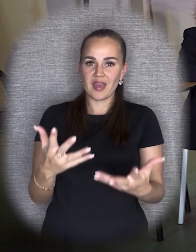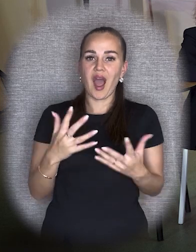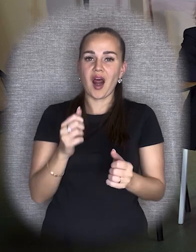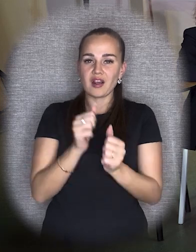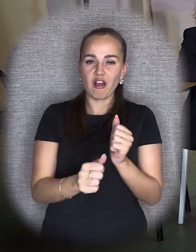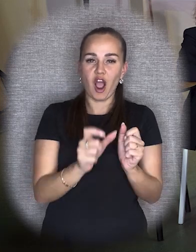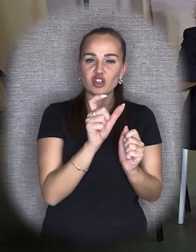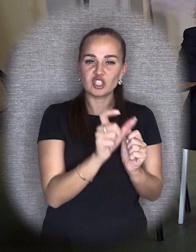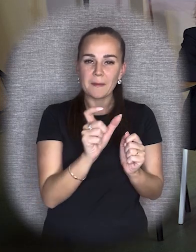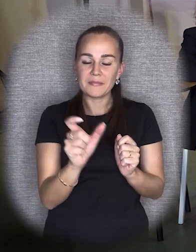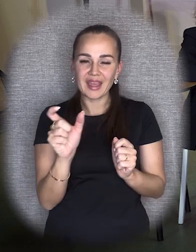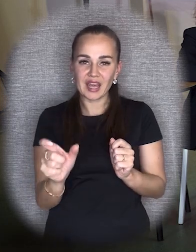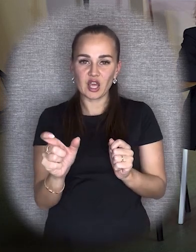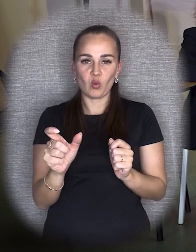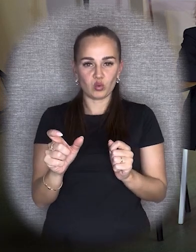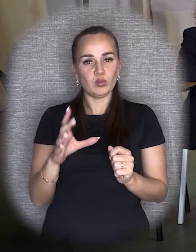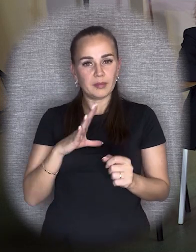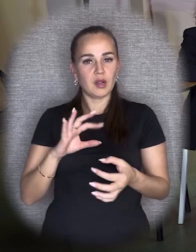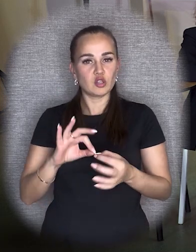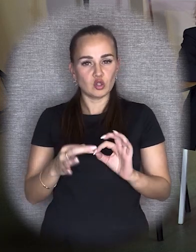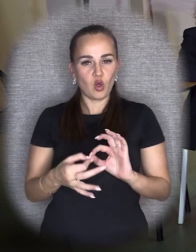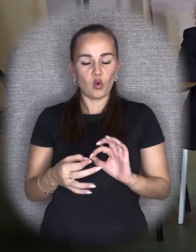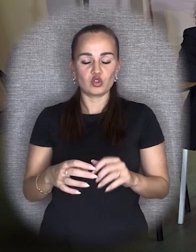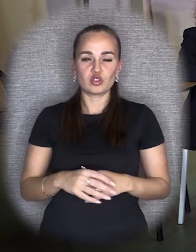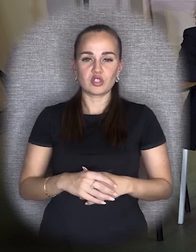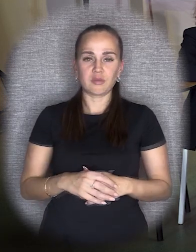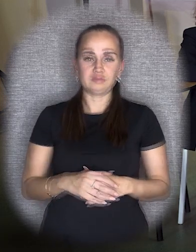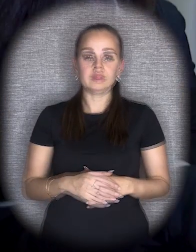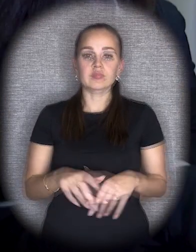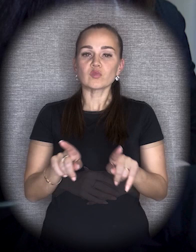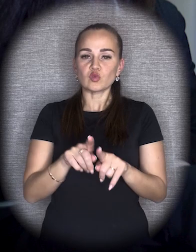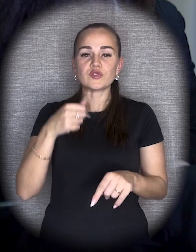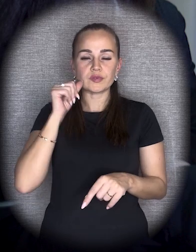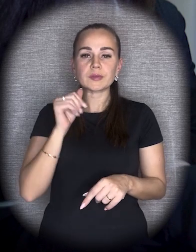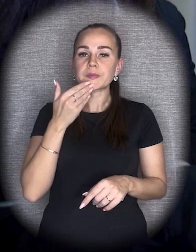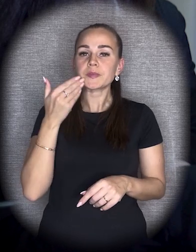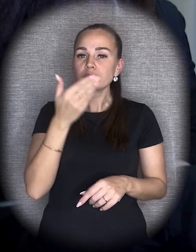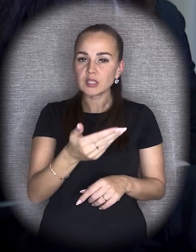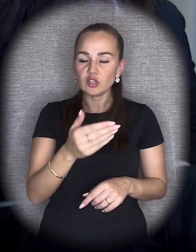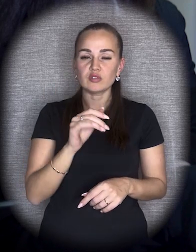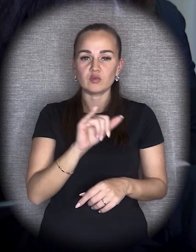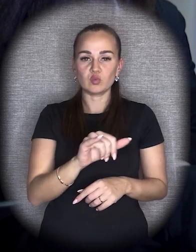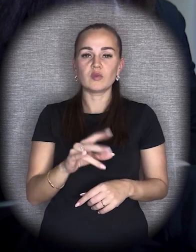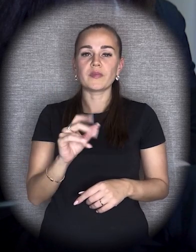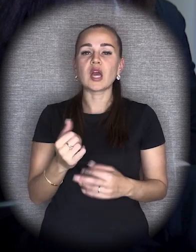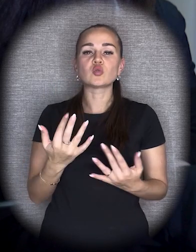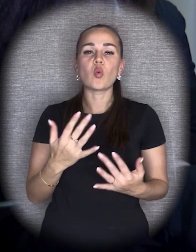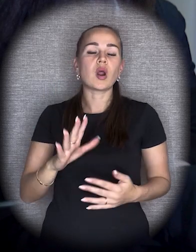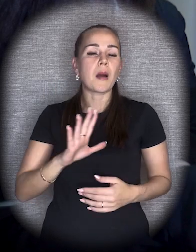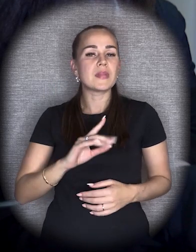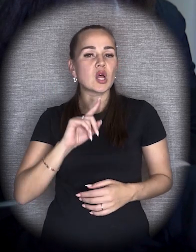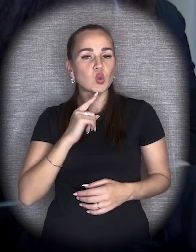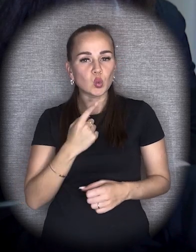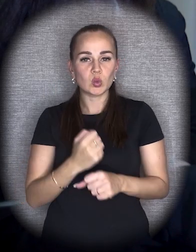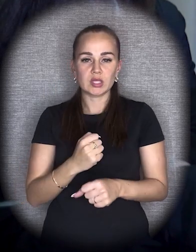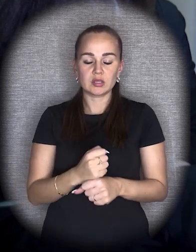опять говорю слово «объемно», что очень сродни нашей выставке, было сложно. Мне тоже вчера задавали в интервью этот вопрос, насколько было